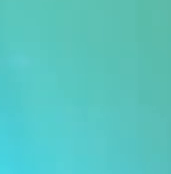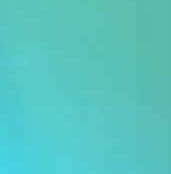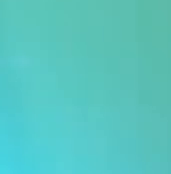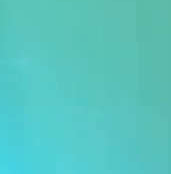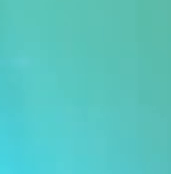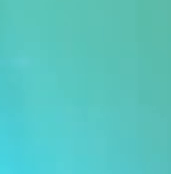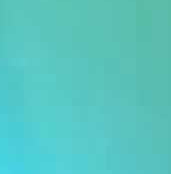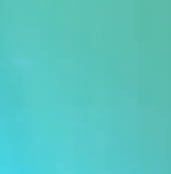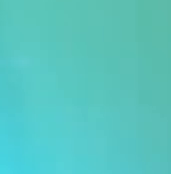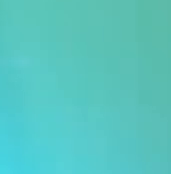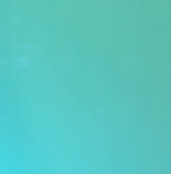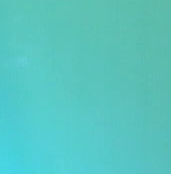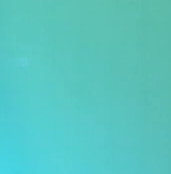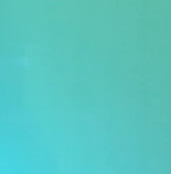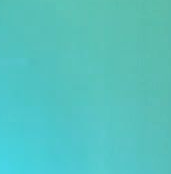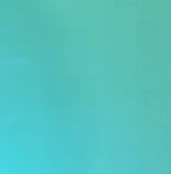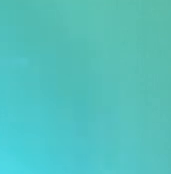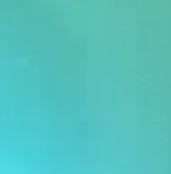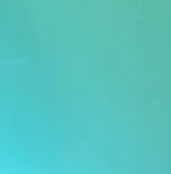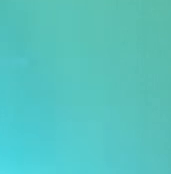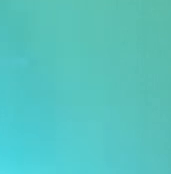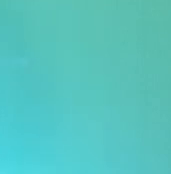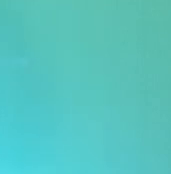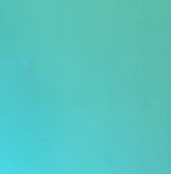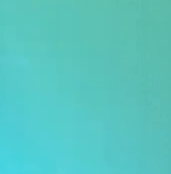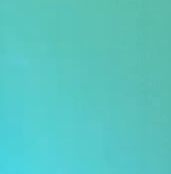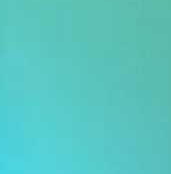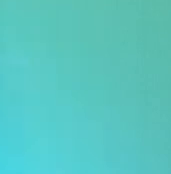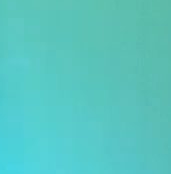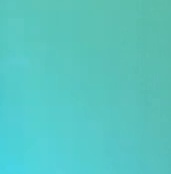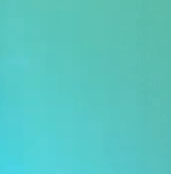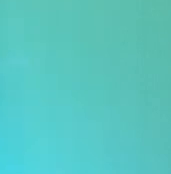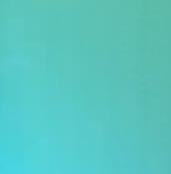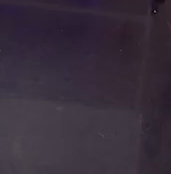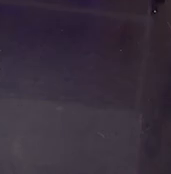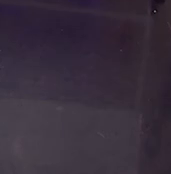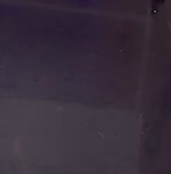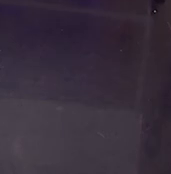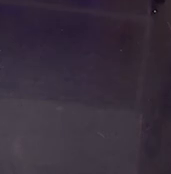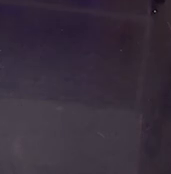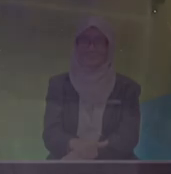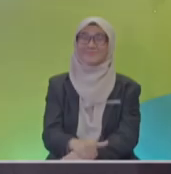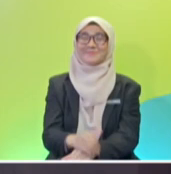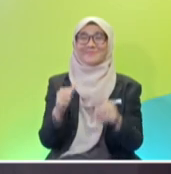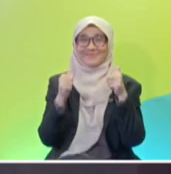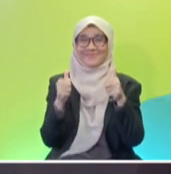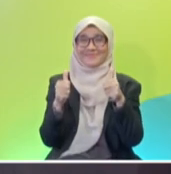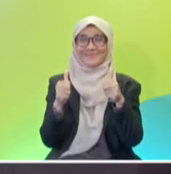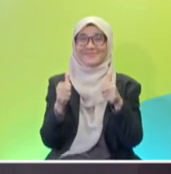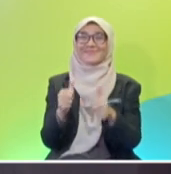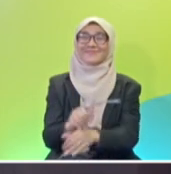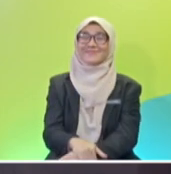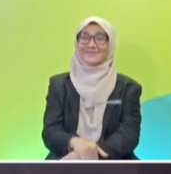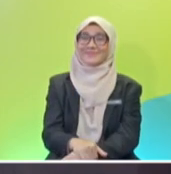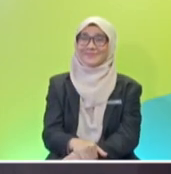cikgu Fatih. Cikgu Fatih sihat hari ini? Cikgu Fatih pun sihat dan bersemangat sama-sama kita nak belajar sains ni. Dan